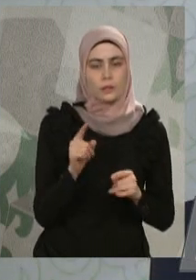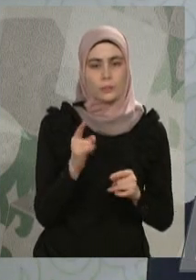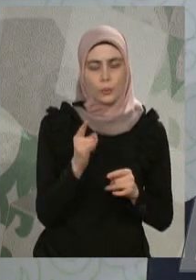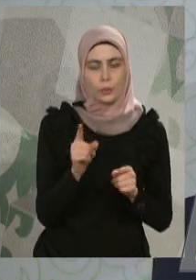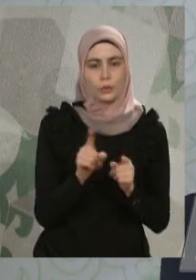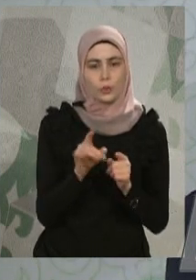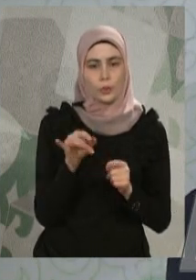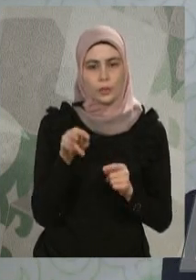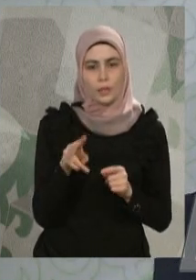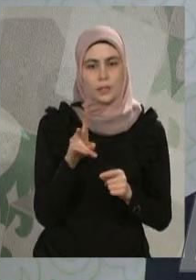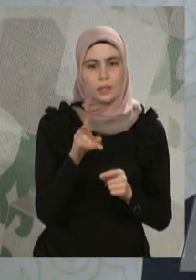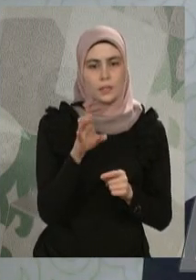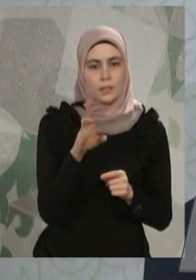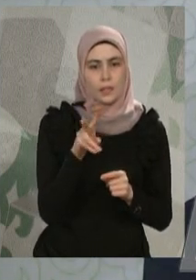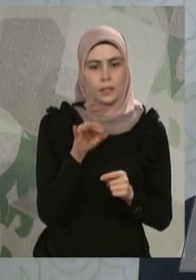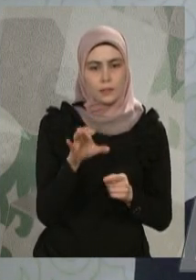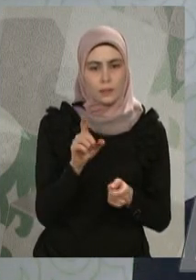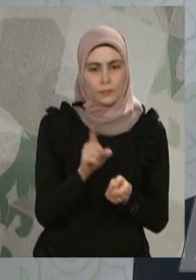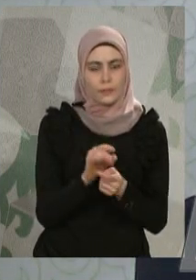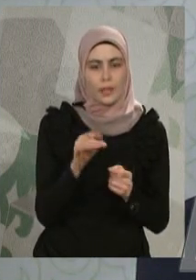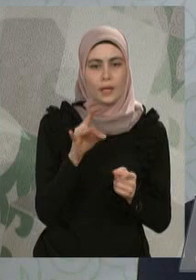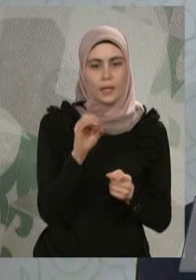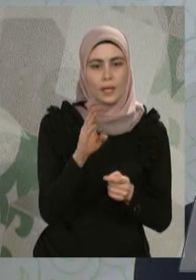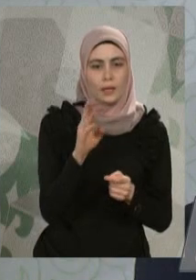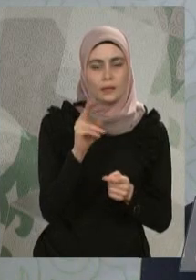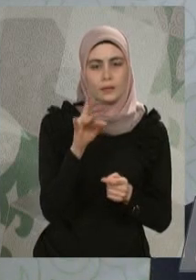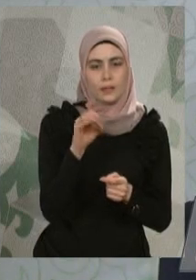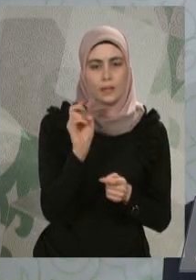снился на получателя ребенка, реквизиты из банковского счета любой кредитной организации.